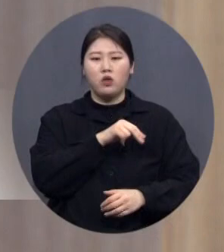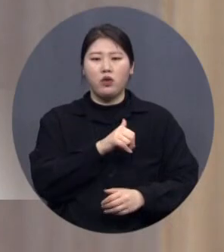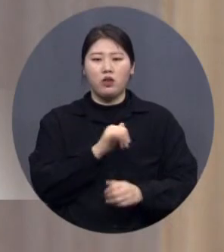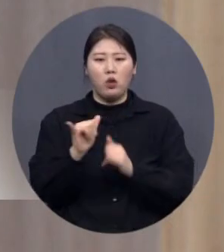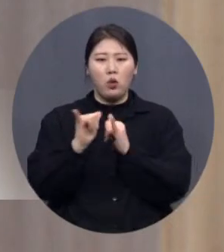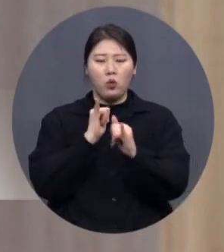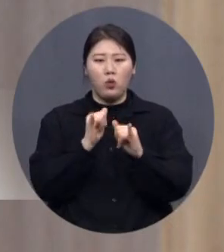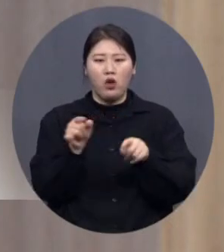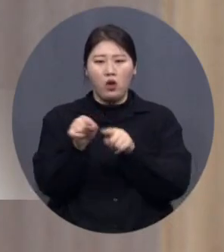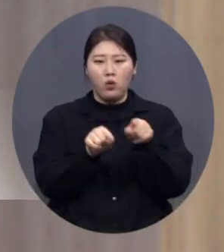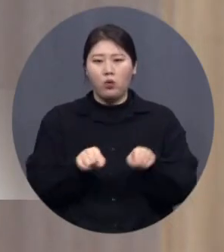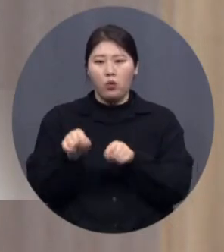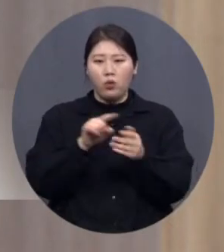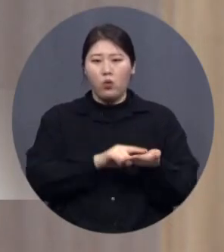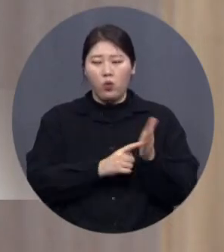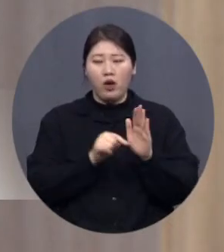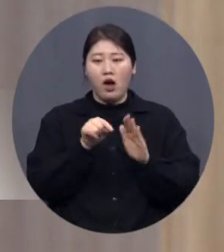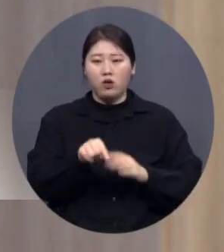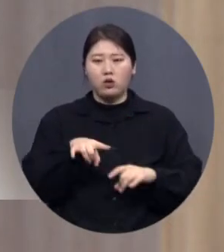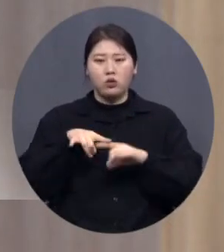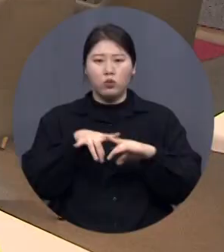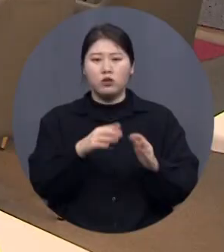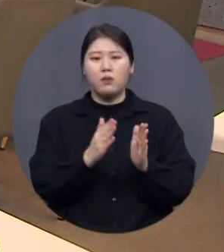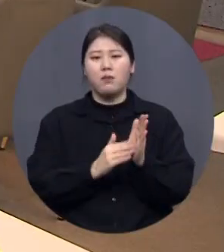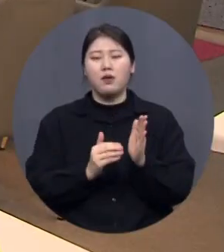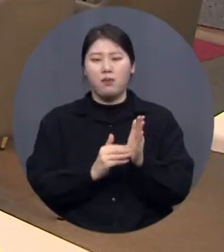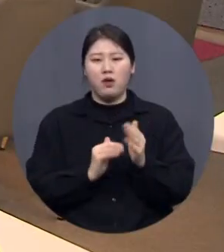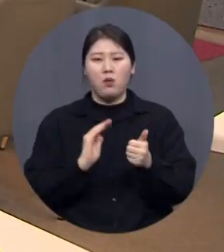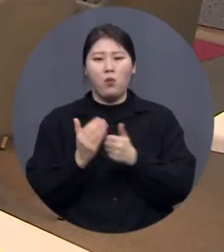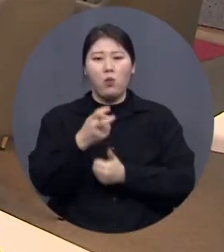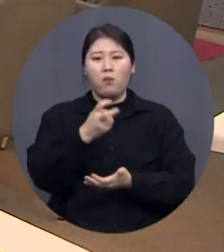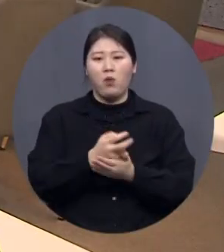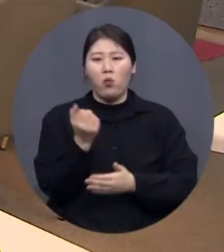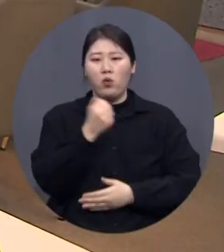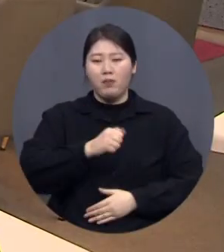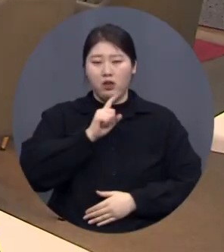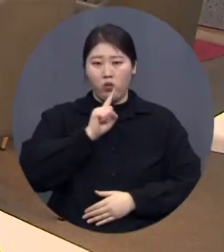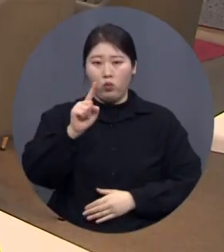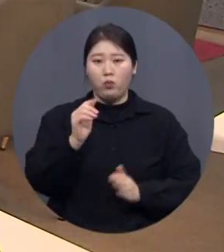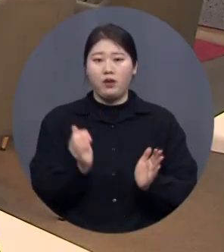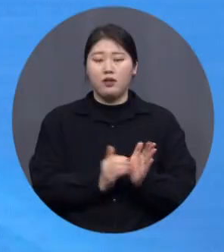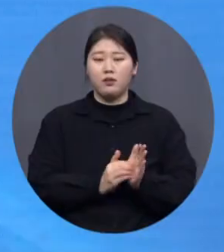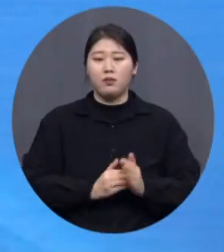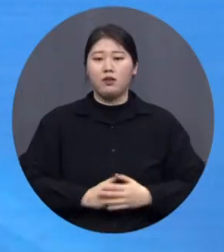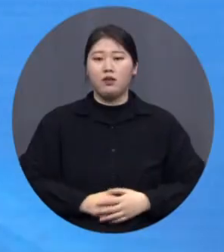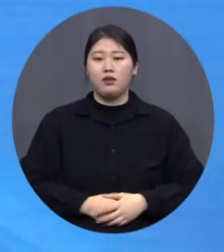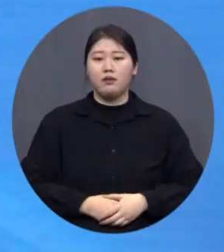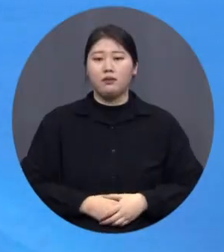녹음을 공개한 것은 통신비밀 보호법 위반이라며 검찰에 고발했습니다